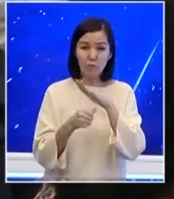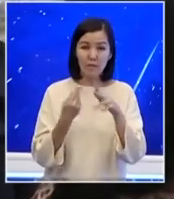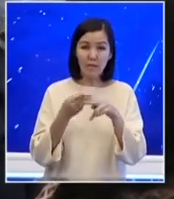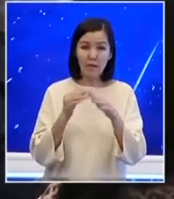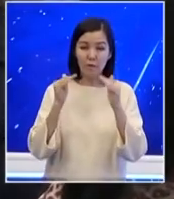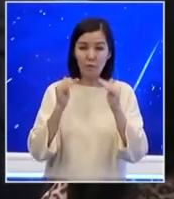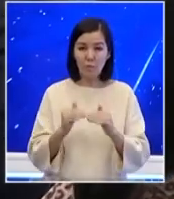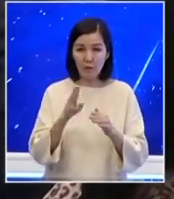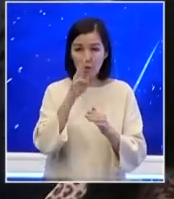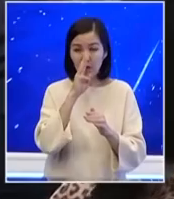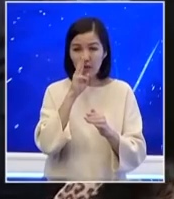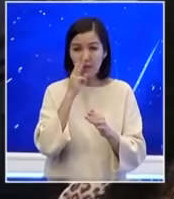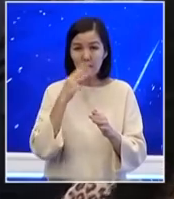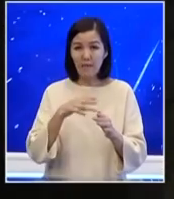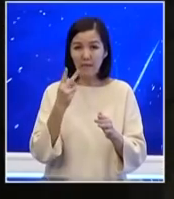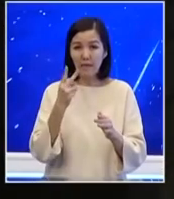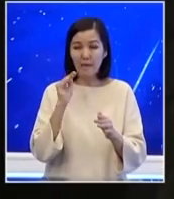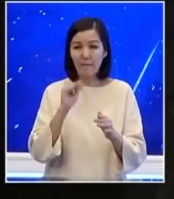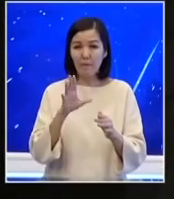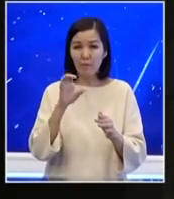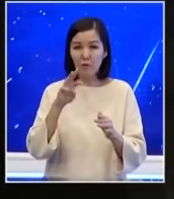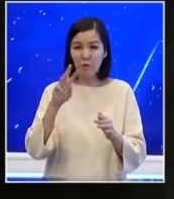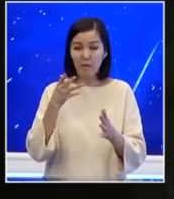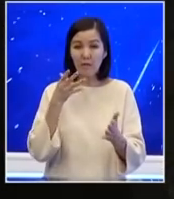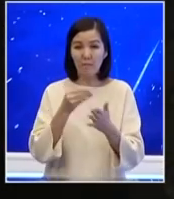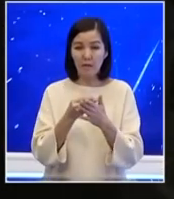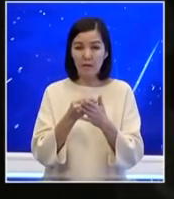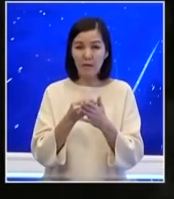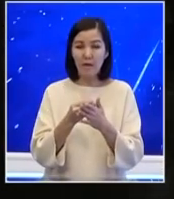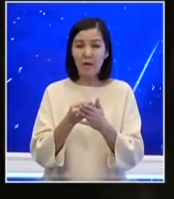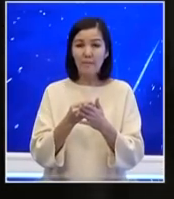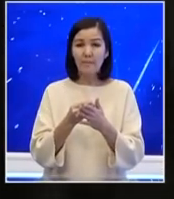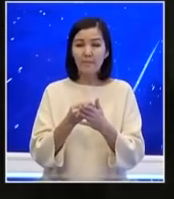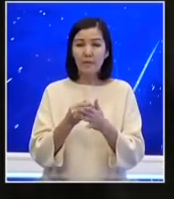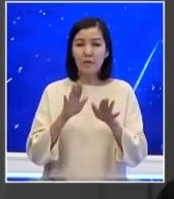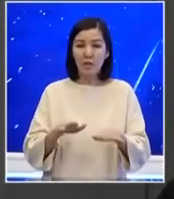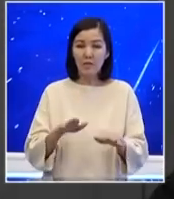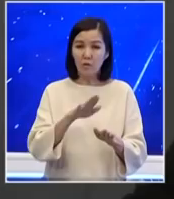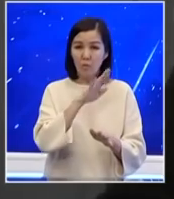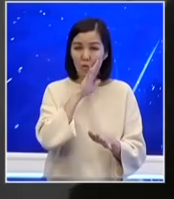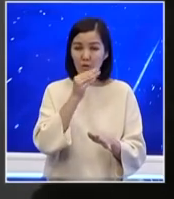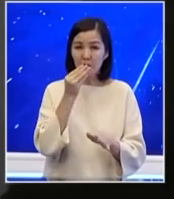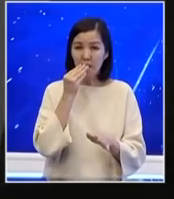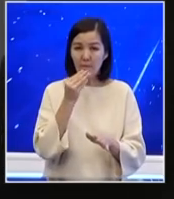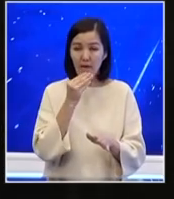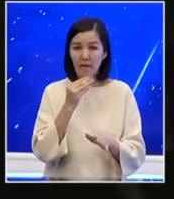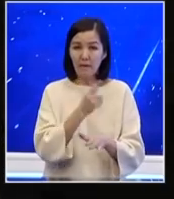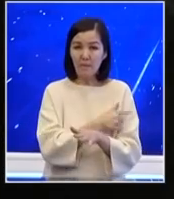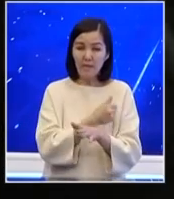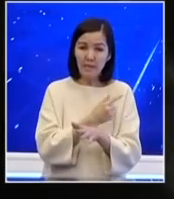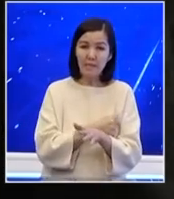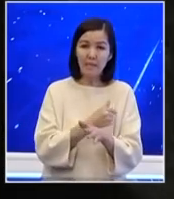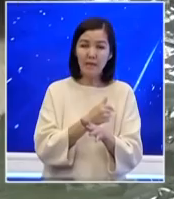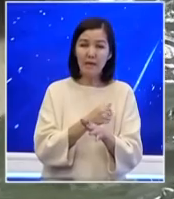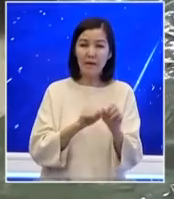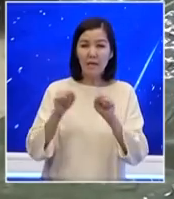төменгі айлық табысы, яғни 42.500 теңге беріледі. Мұнда олар үшін жатын орын мен ішерас, сондай-ақ медициналық